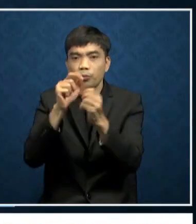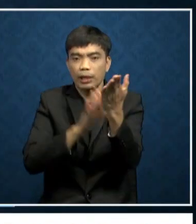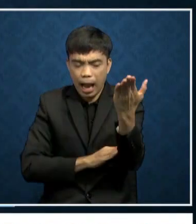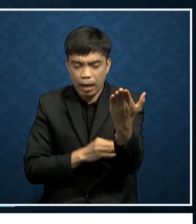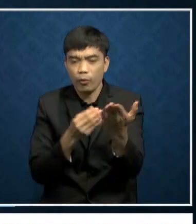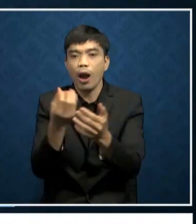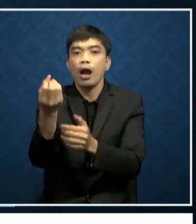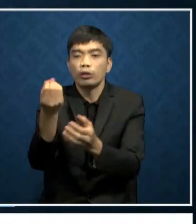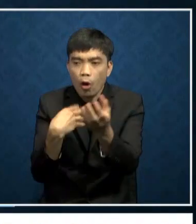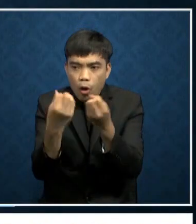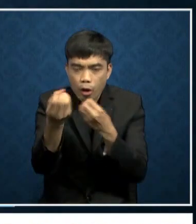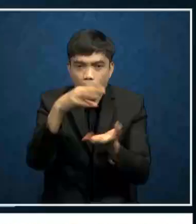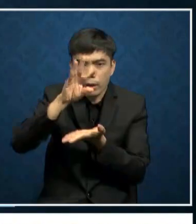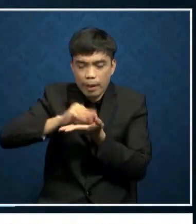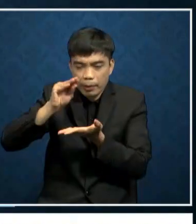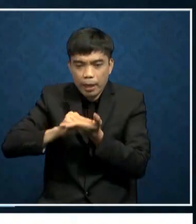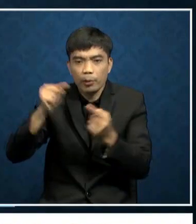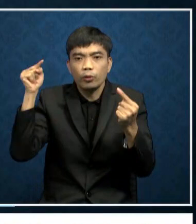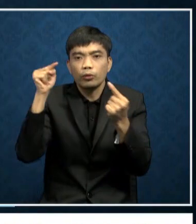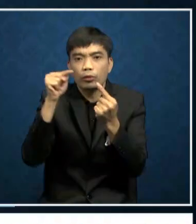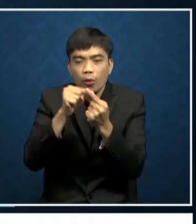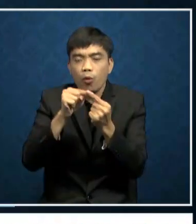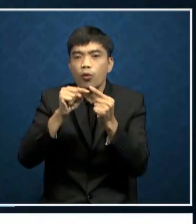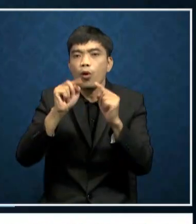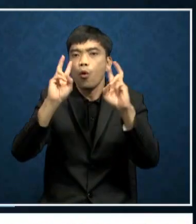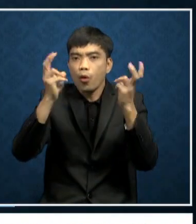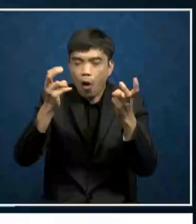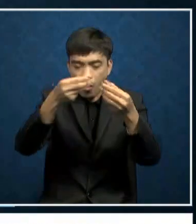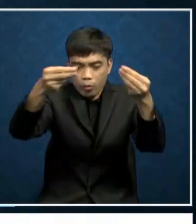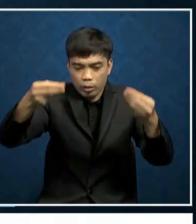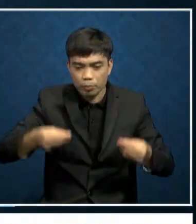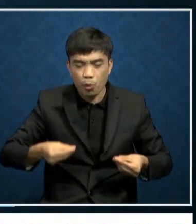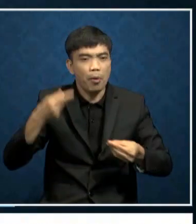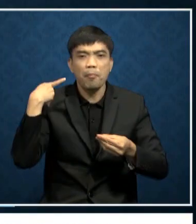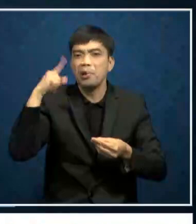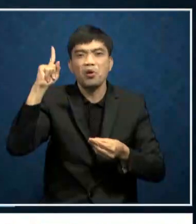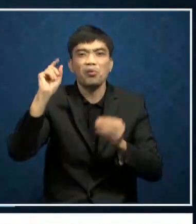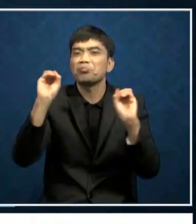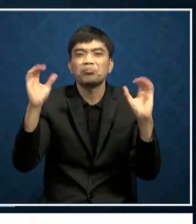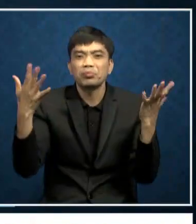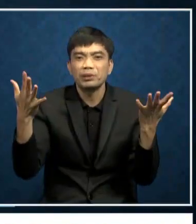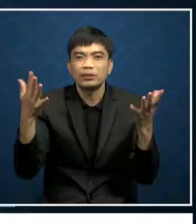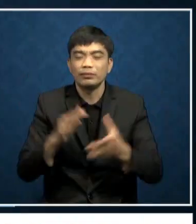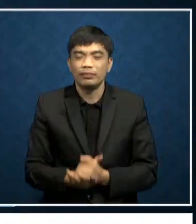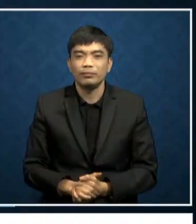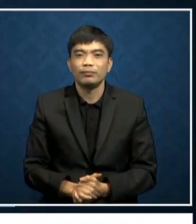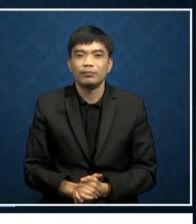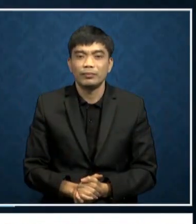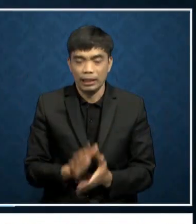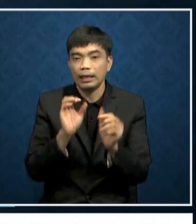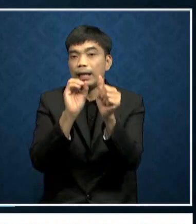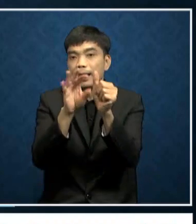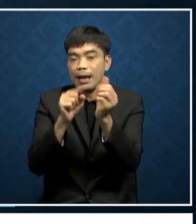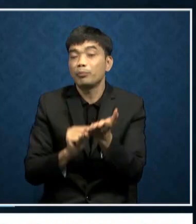แนะต่างๆของวุฒิสภาเกี่ยวกับการเกี่ยวกับรายงานไม่เกิดประโยชน์และไม่มีผลในทางปฏิบัติเท่าที่ควรขอเสนอ